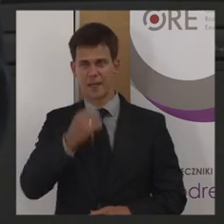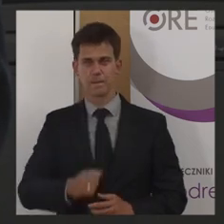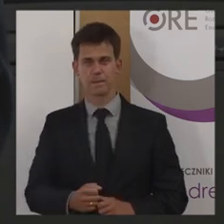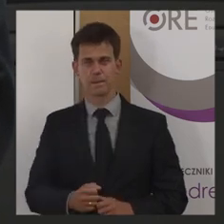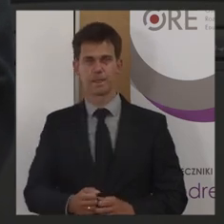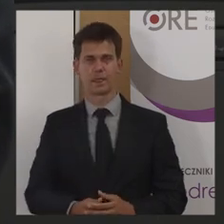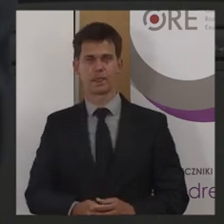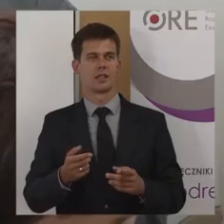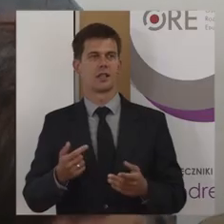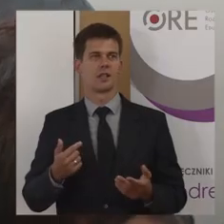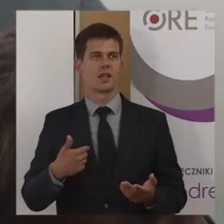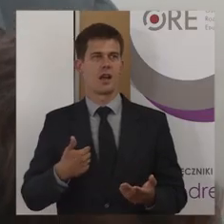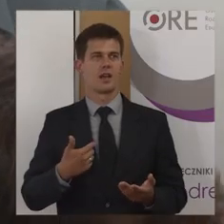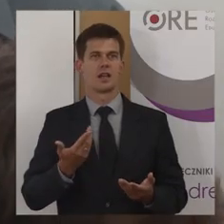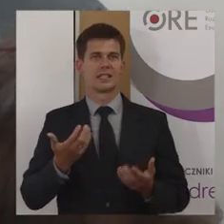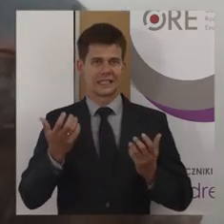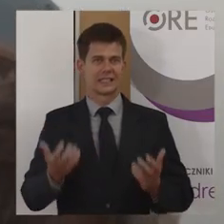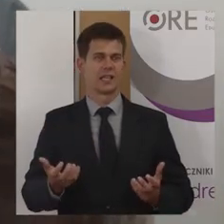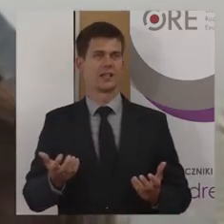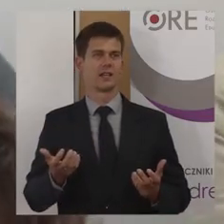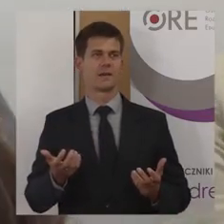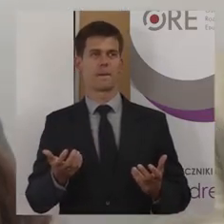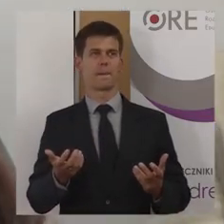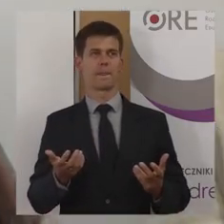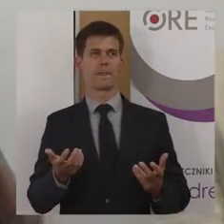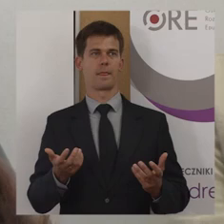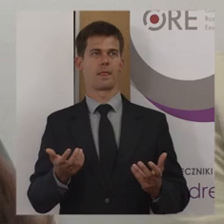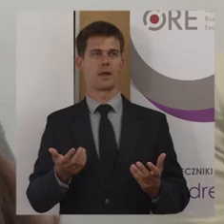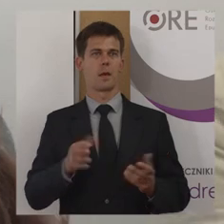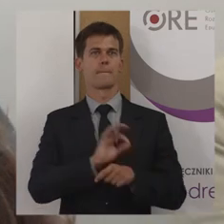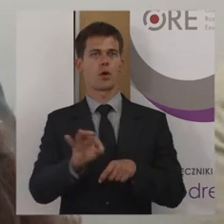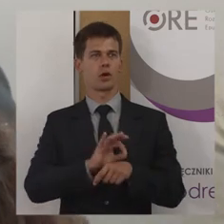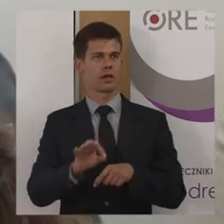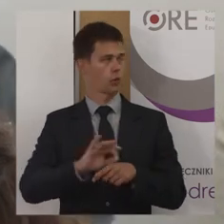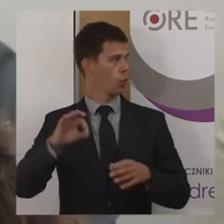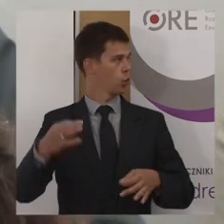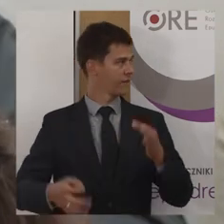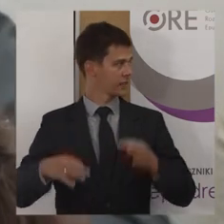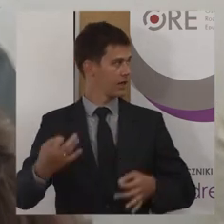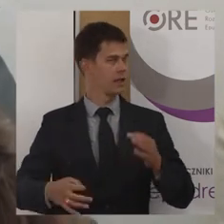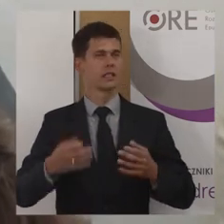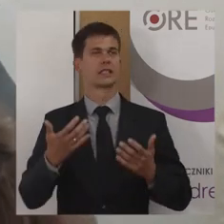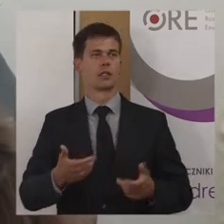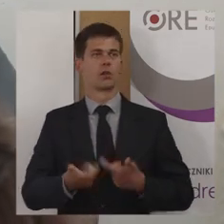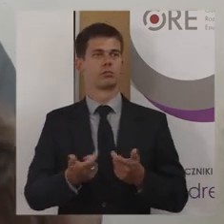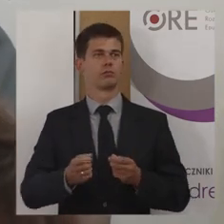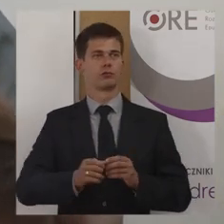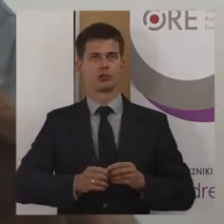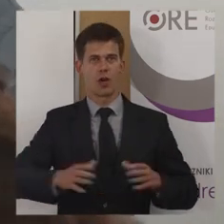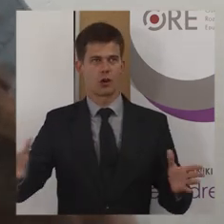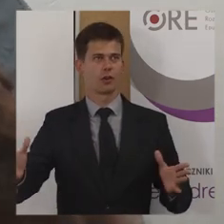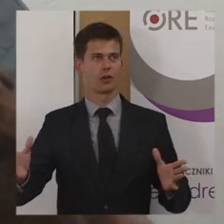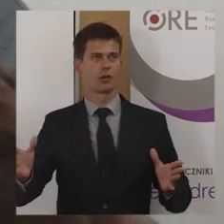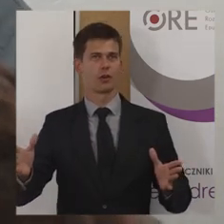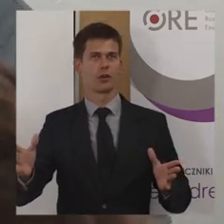przykład słabowidzącego. Bardzo bym chciał, żeby projektowanie uniwersalne rozpowszechniło się jak najszerzej,